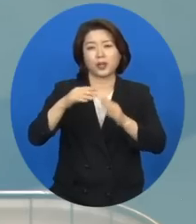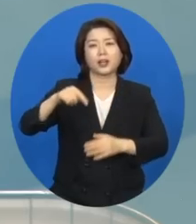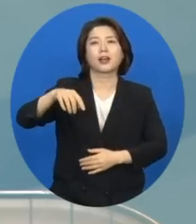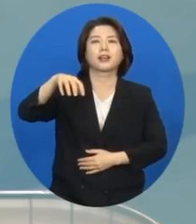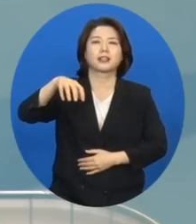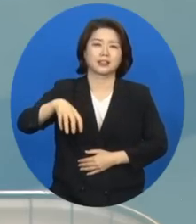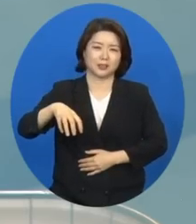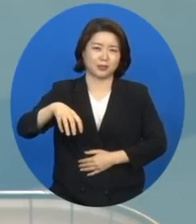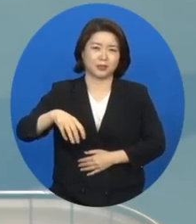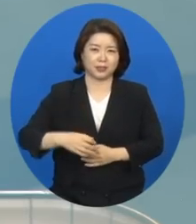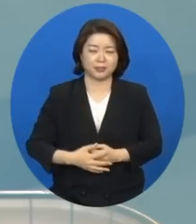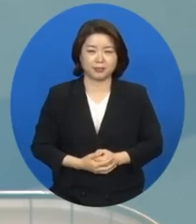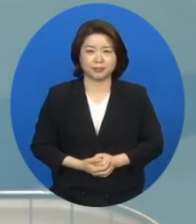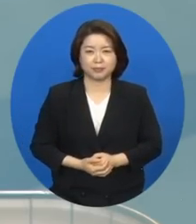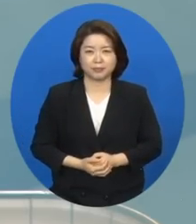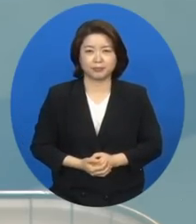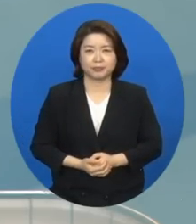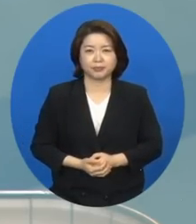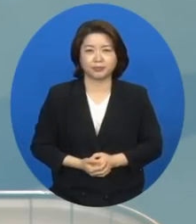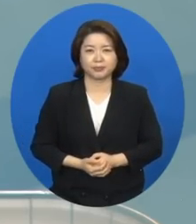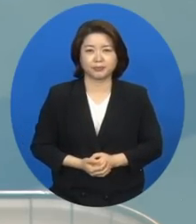목자 교회입니다.